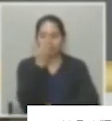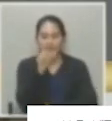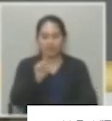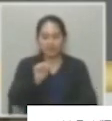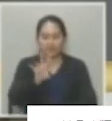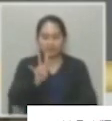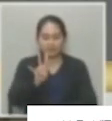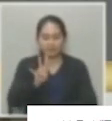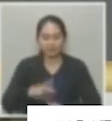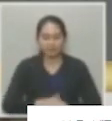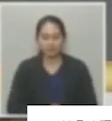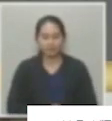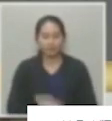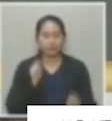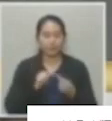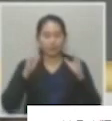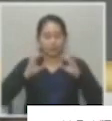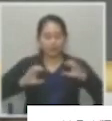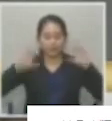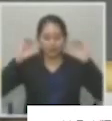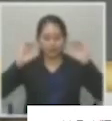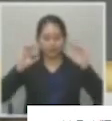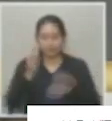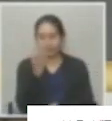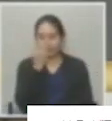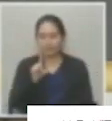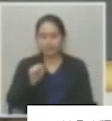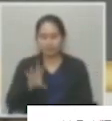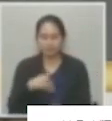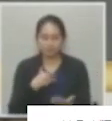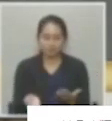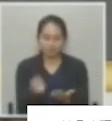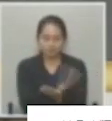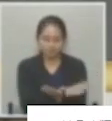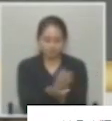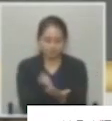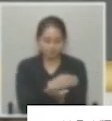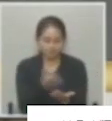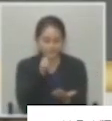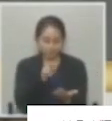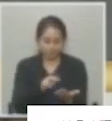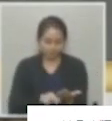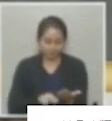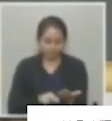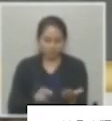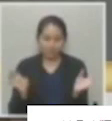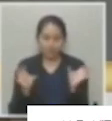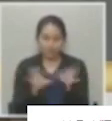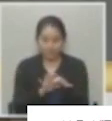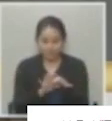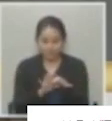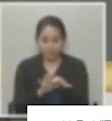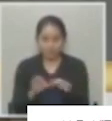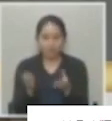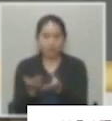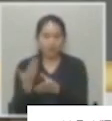การปฏิรูปของภาครัฐกระบวนการของภาครัฐบนหน้า27ผมตามดูว่ามันสอดรับกับเรื่องที่ท่านเขียนมารายงานคราวก่